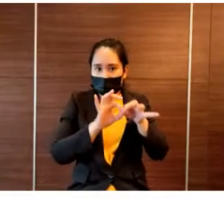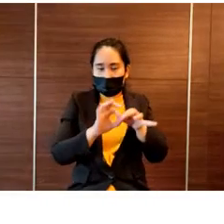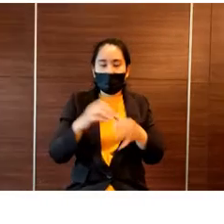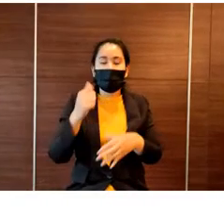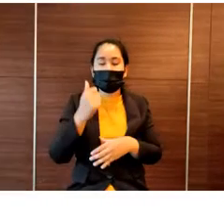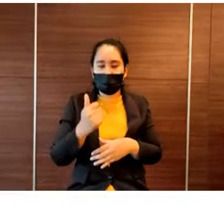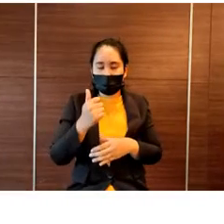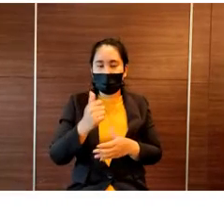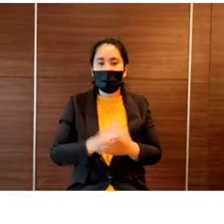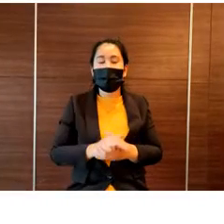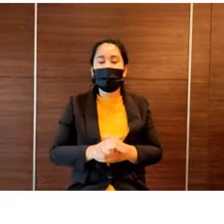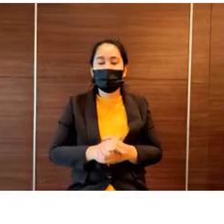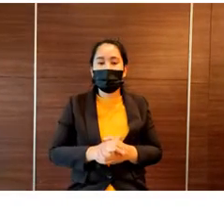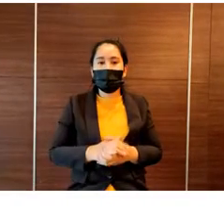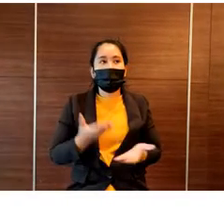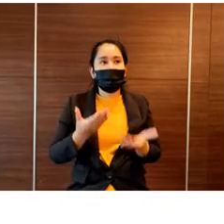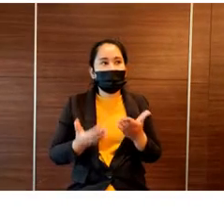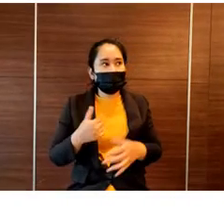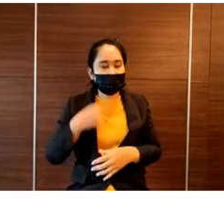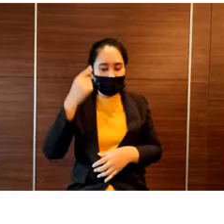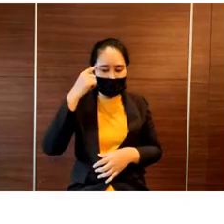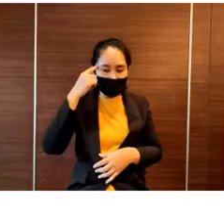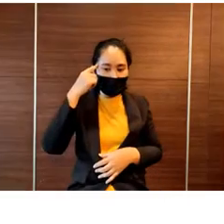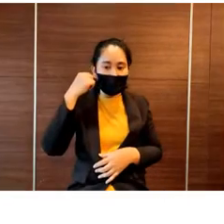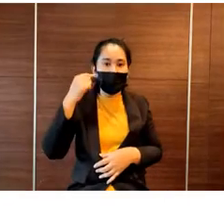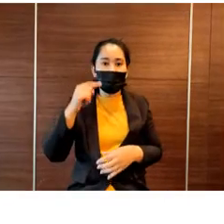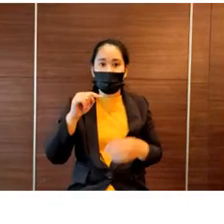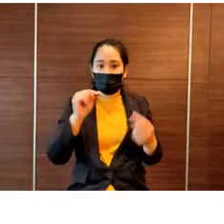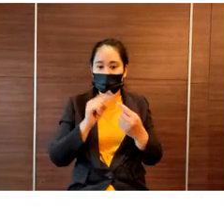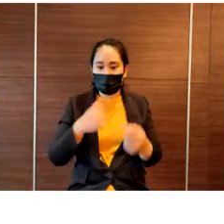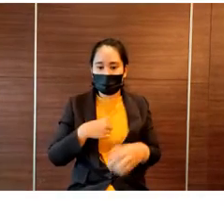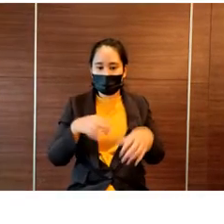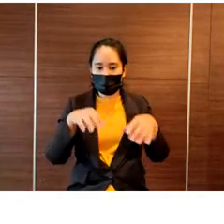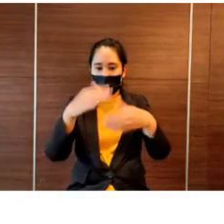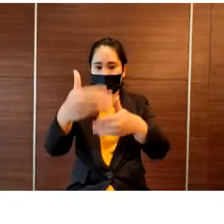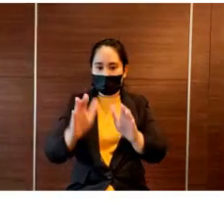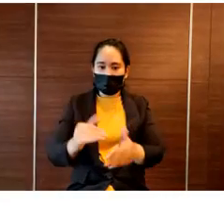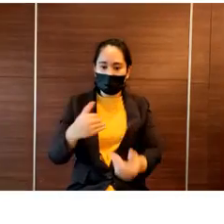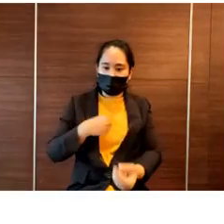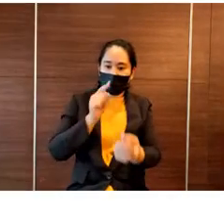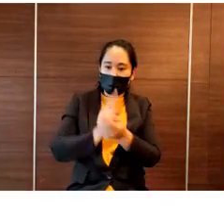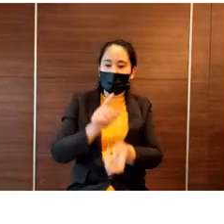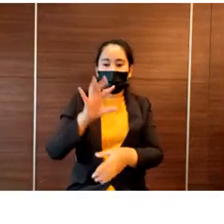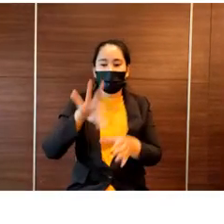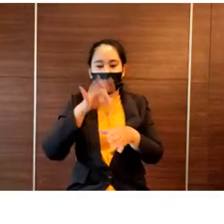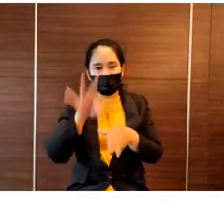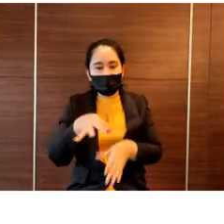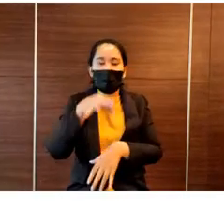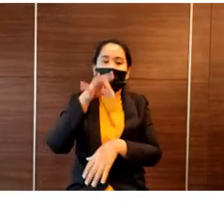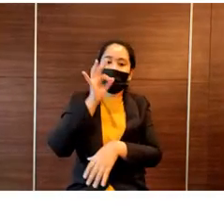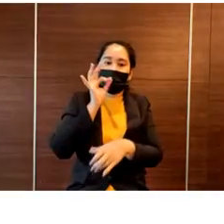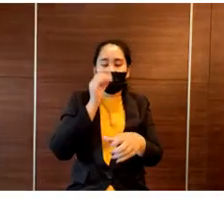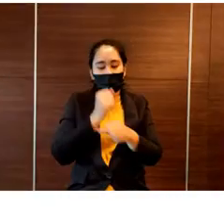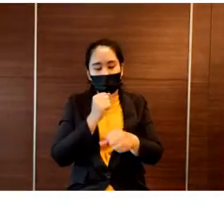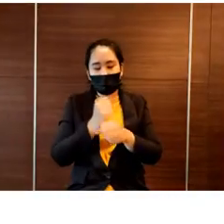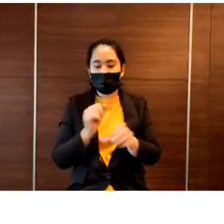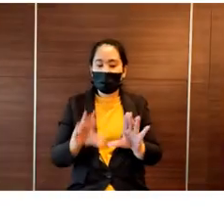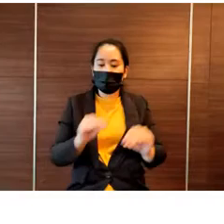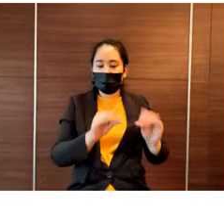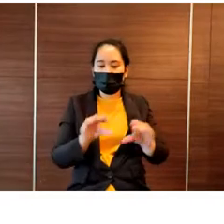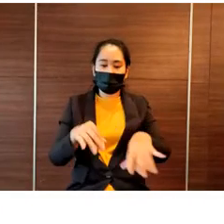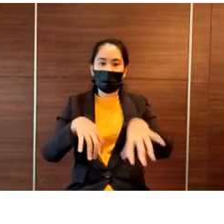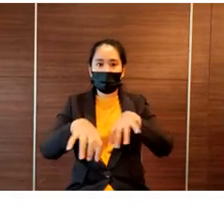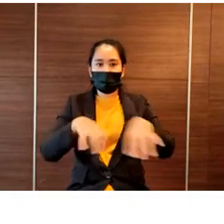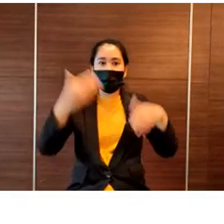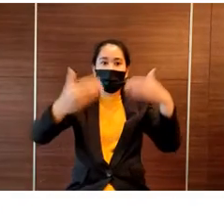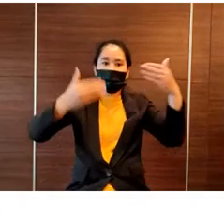งต่อหรือนึกออกไหมครับว่าถ้าเราเจอเราเข้าไปในที่หนึ่งคนมีคนนั่งกินกาแฟกันนั่งทำงานกันมีห้องประชุมให้เราจัดกิจกรรม